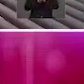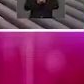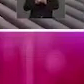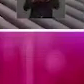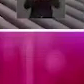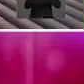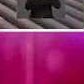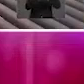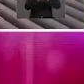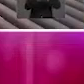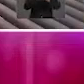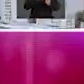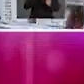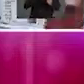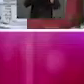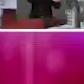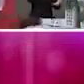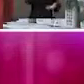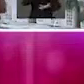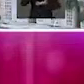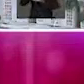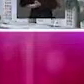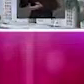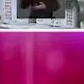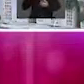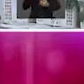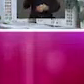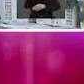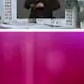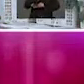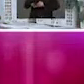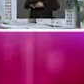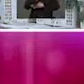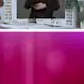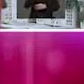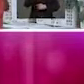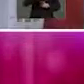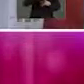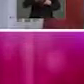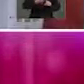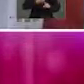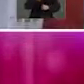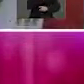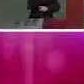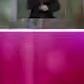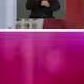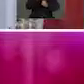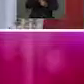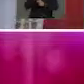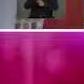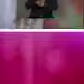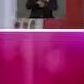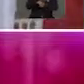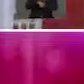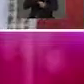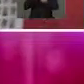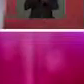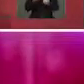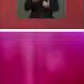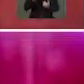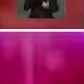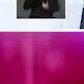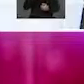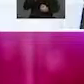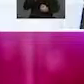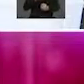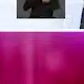ชะงักกันหมดทีนี้มันไม่ได้เป็นคอขวดชั่วโมงหรือ2ชั่วโมงอ่ะมันเป็นวันนะคะนี่พอมันเป็นวันก็ส่งผล